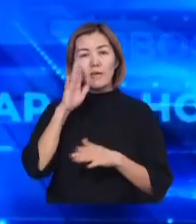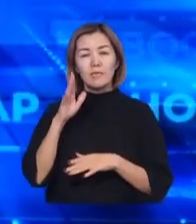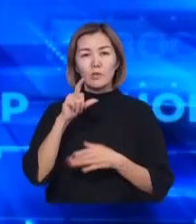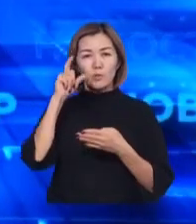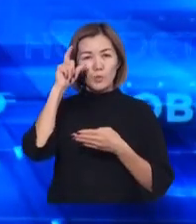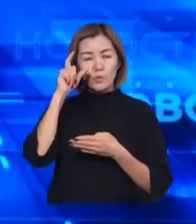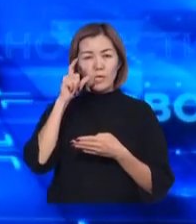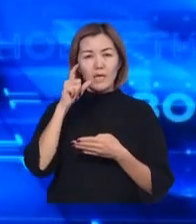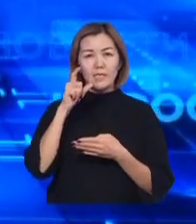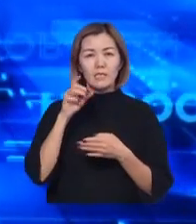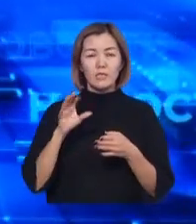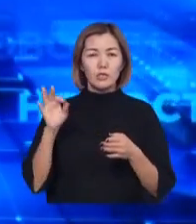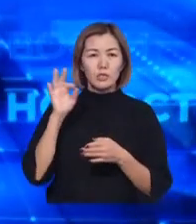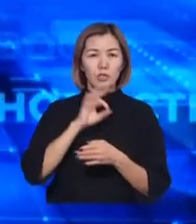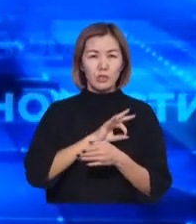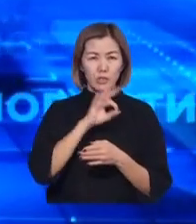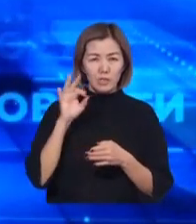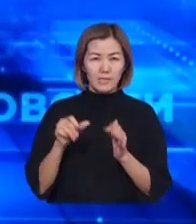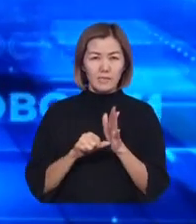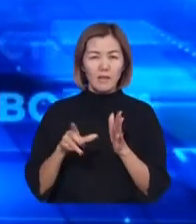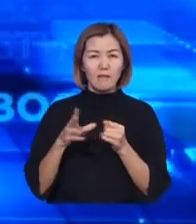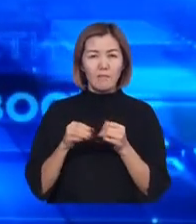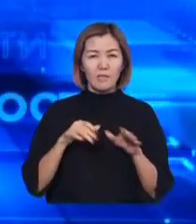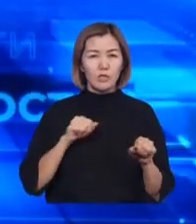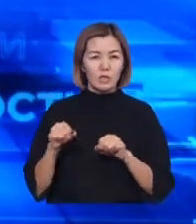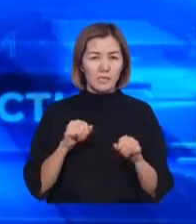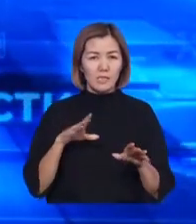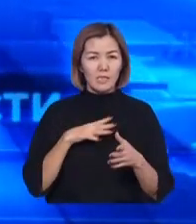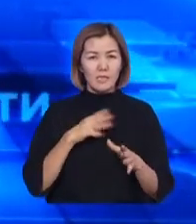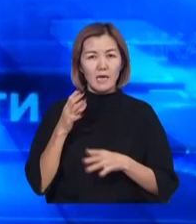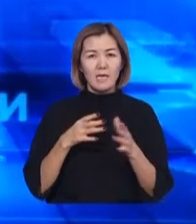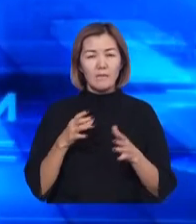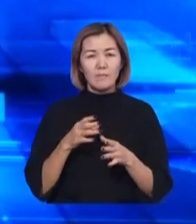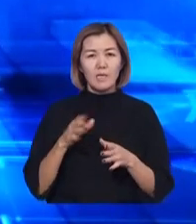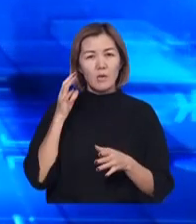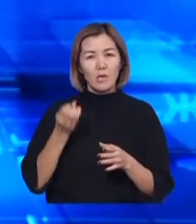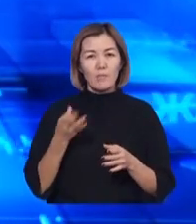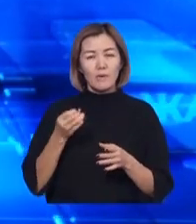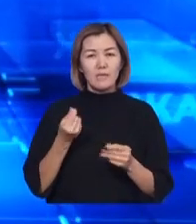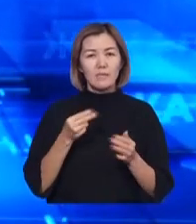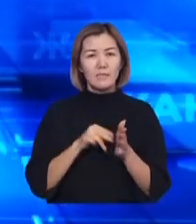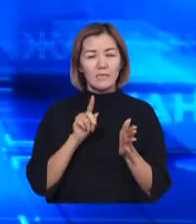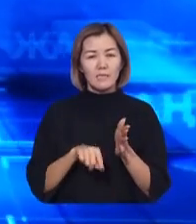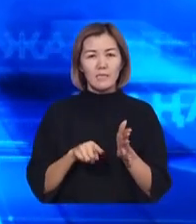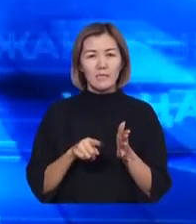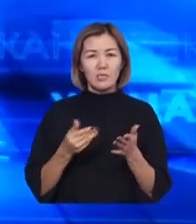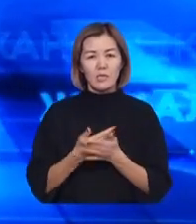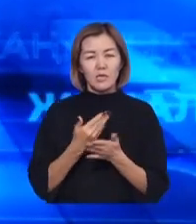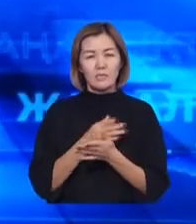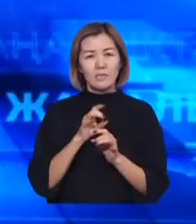Бүгін таңертең Түркияның шығысында 6 балдық жер сілкінісі тіркелді. Ал әлемде мұнай бағасы арзандады. Кезек жаһан